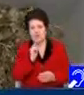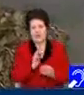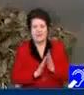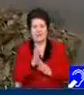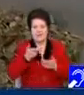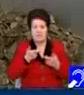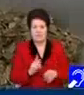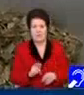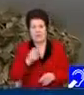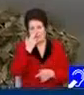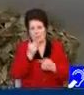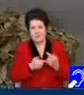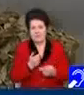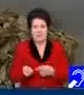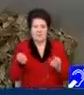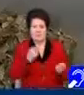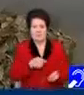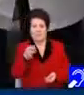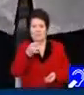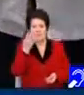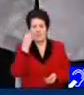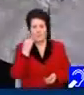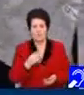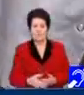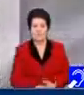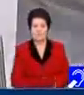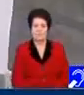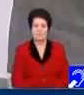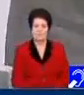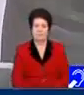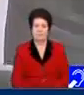de sigur că a fost adus și în Republica Moldova.